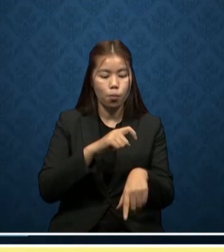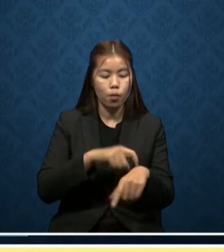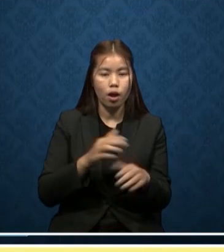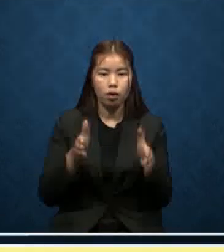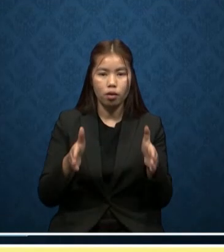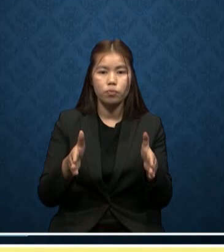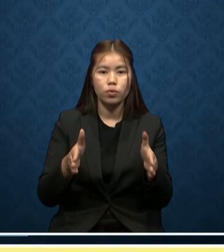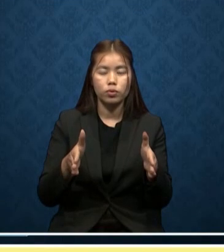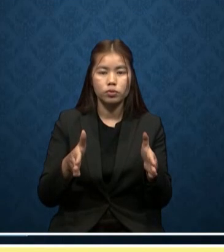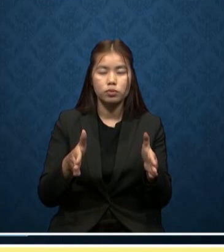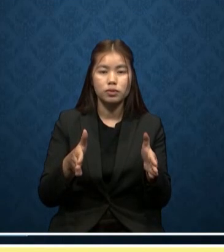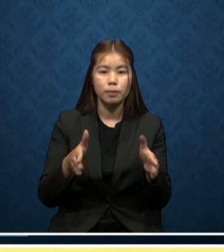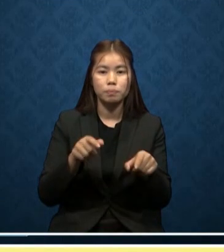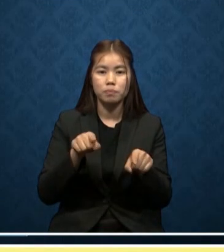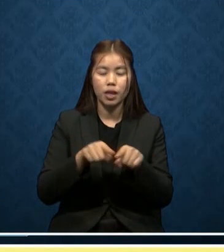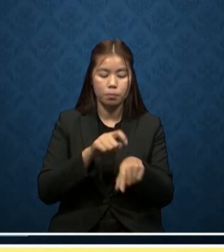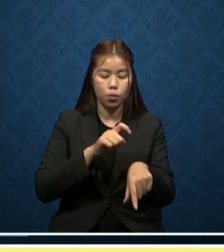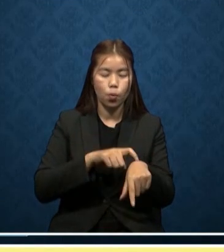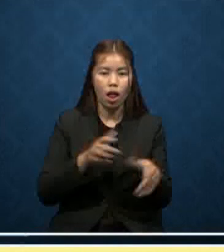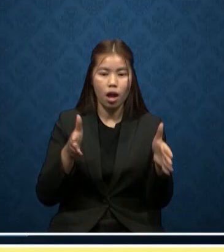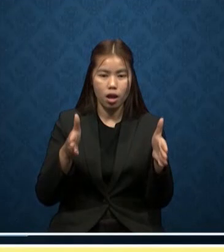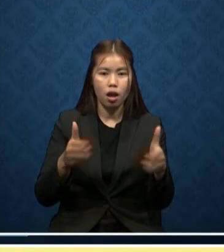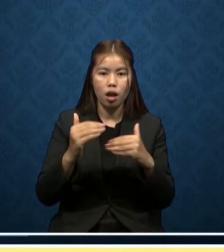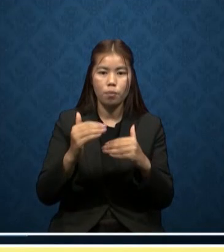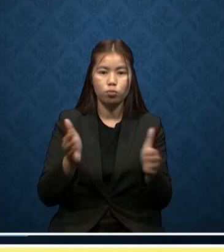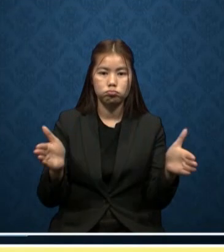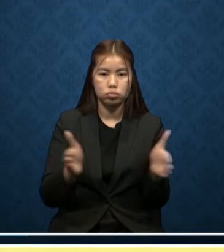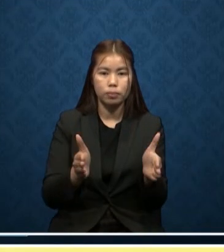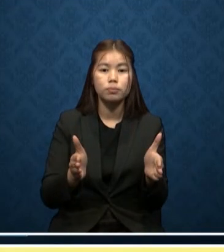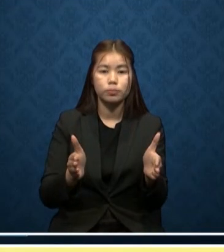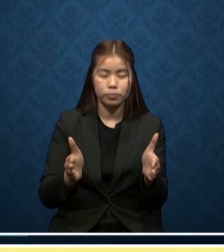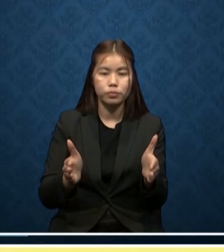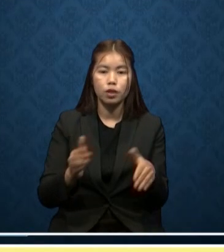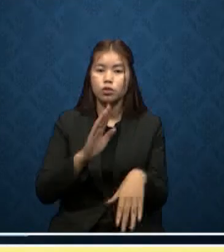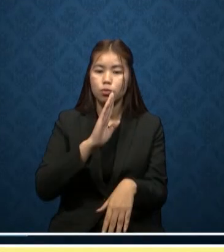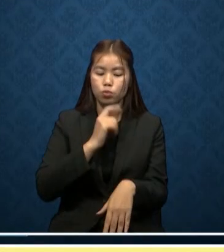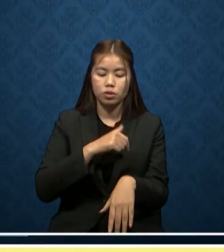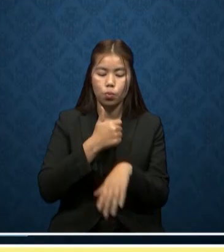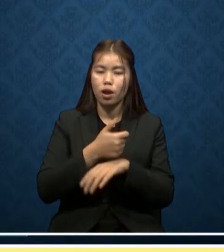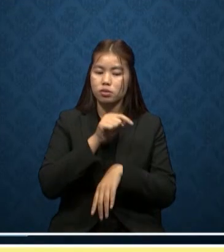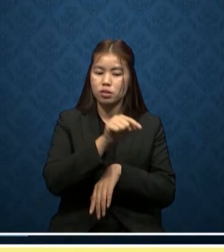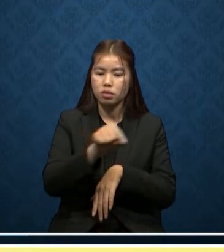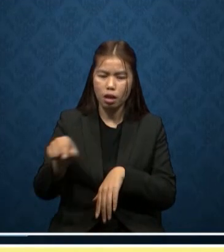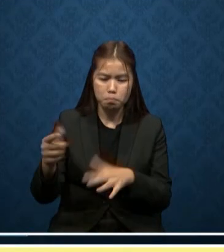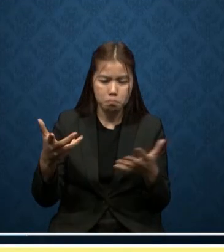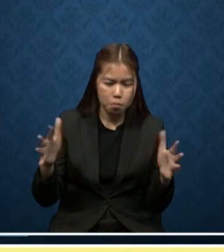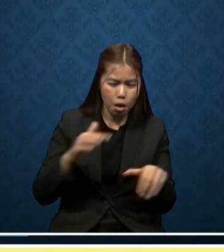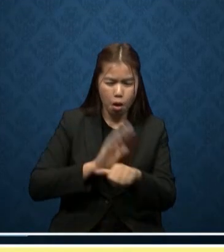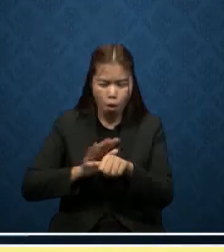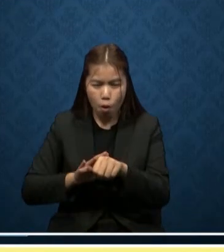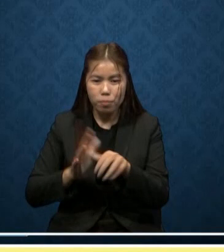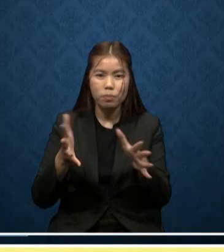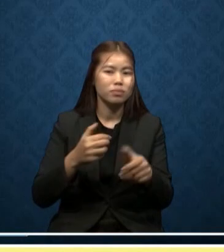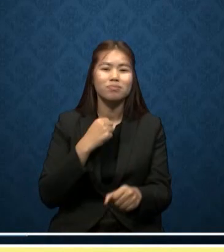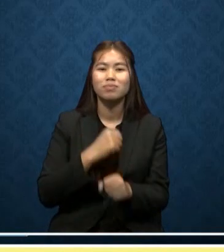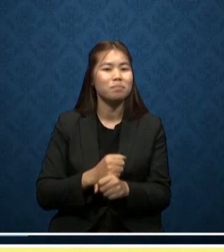ต้องดำเนินการในเรื่องนี้มันมีเวลาจำกัดนะครับถ้าไม่สั่งไม่กำกับไม่จี้ผมว่าเ้า